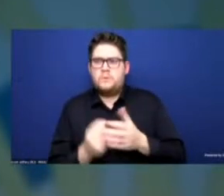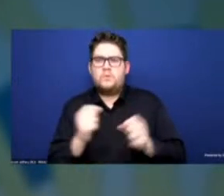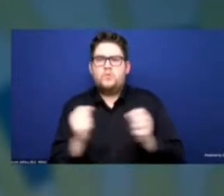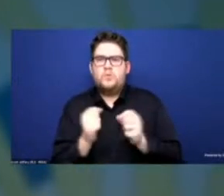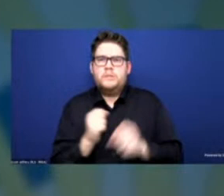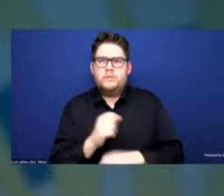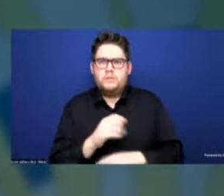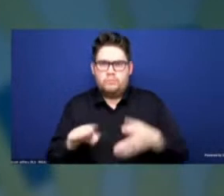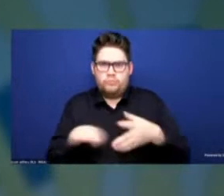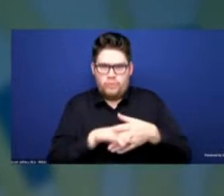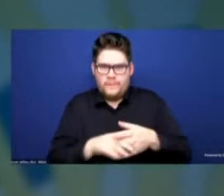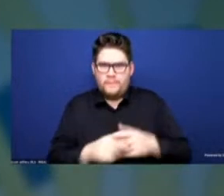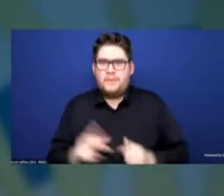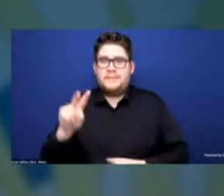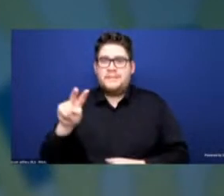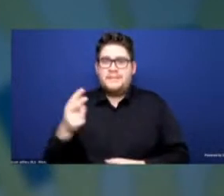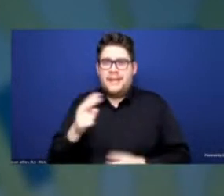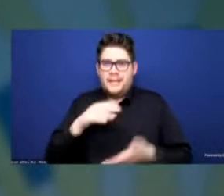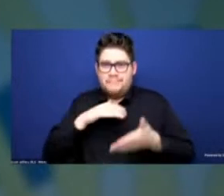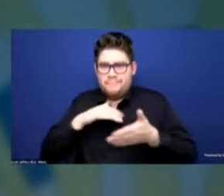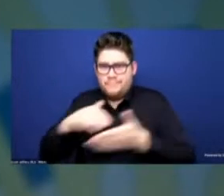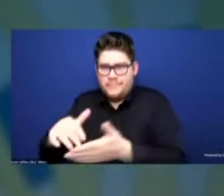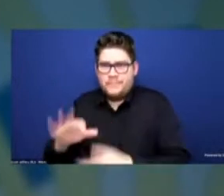的传染的情况。